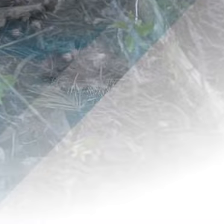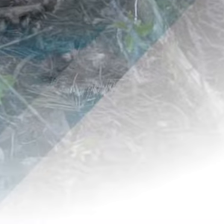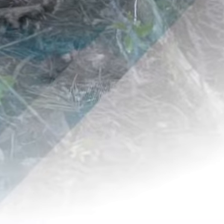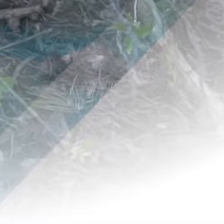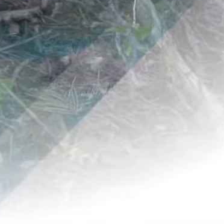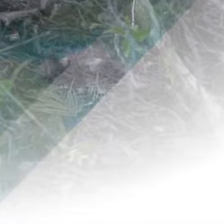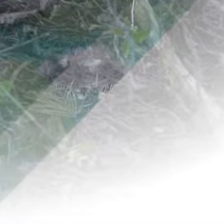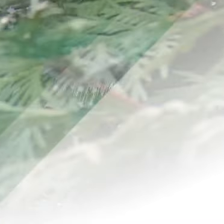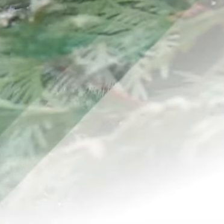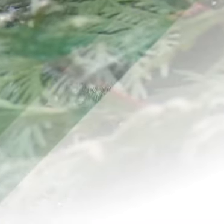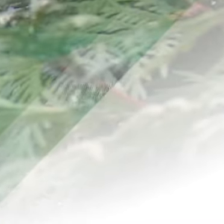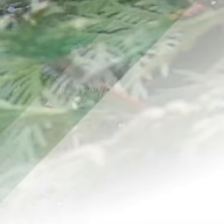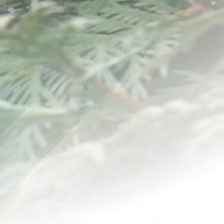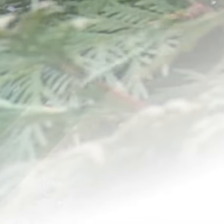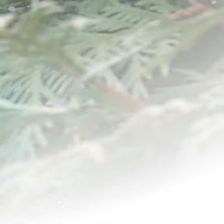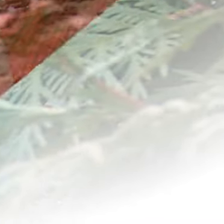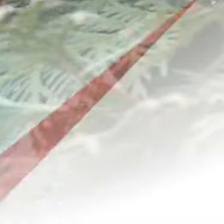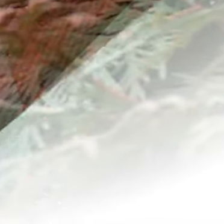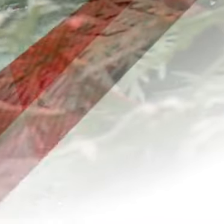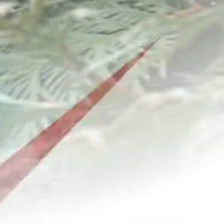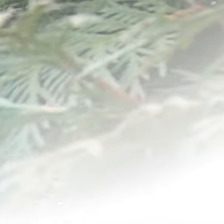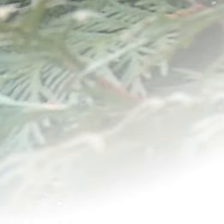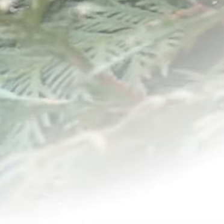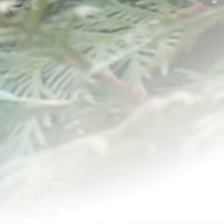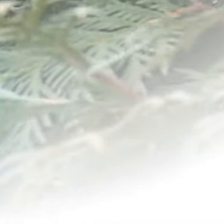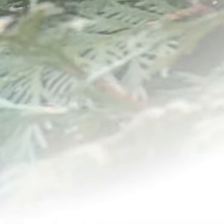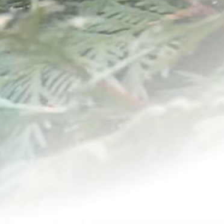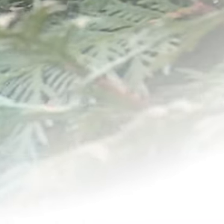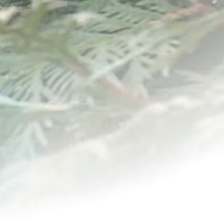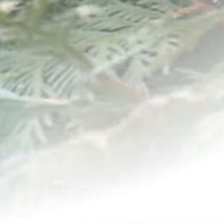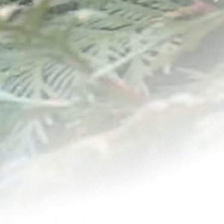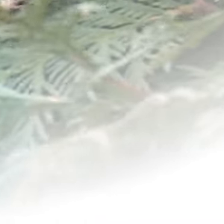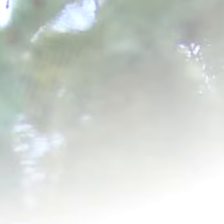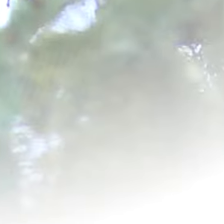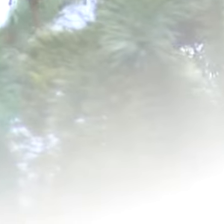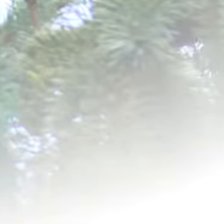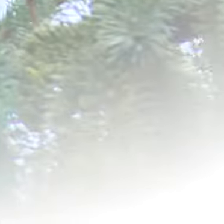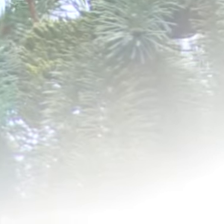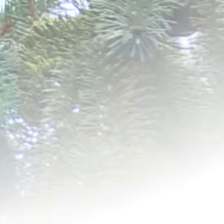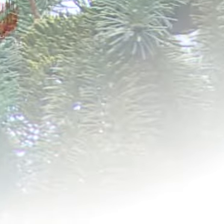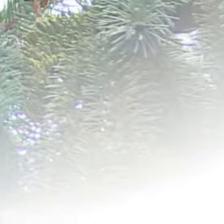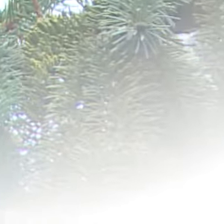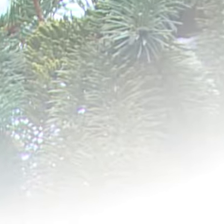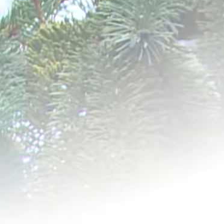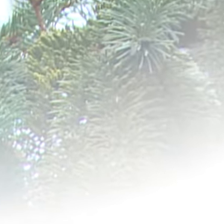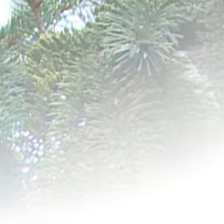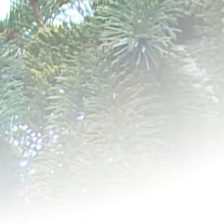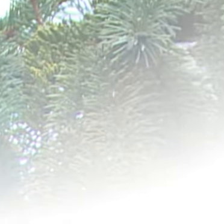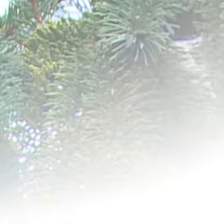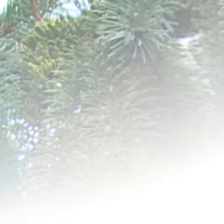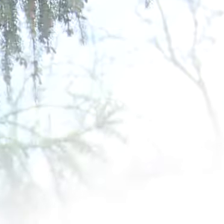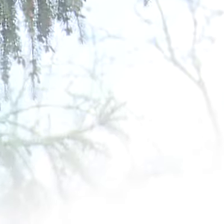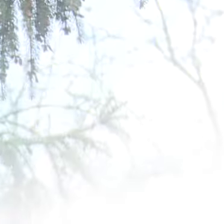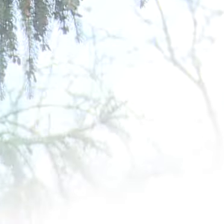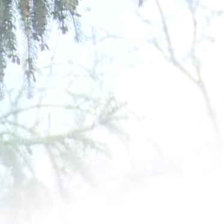хвіліны пачынаецца 24 дзень месяцовага цыклу. Серада будзе нейтральнай і адносна пасіўнай. Лепш